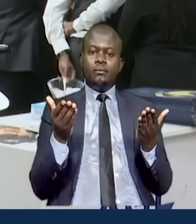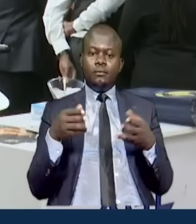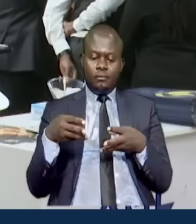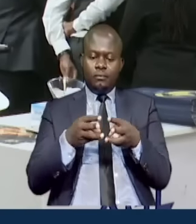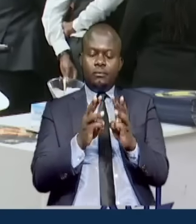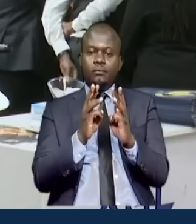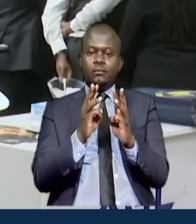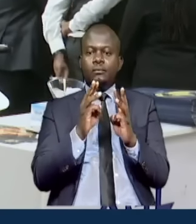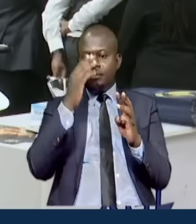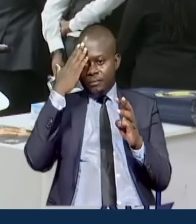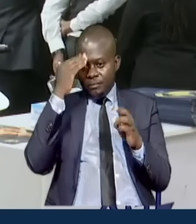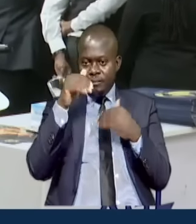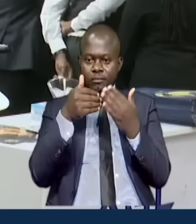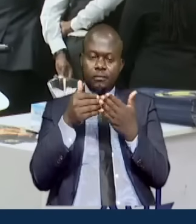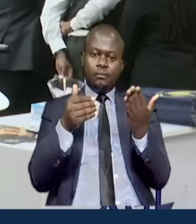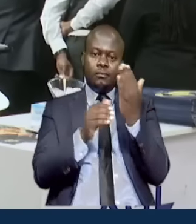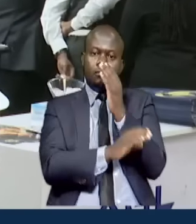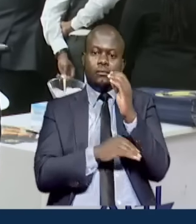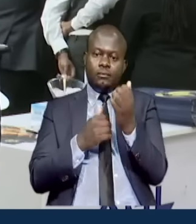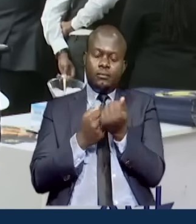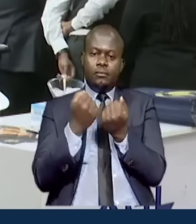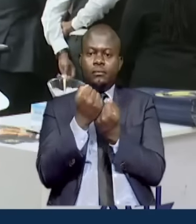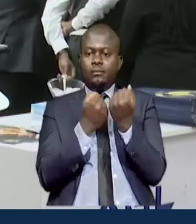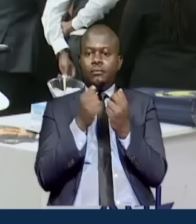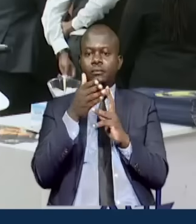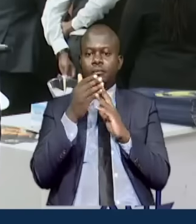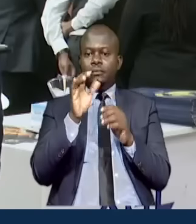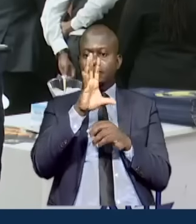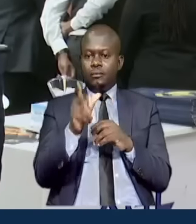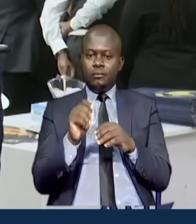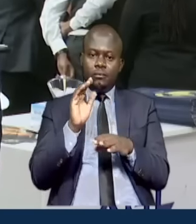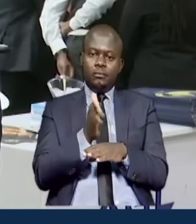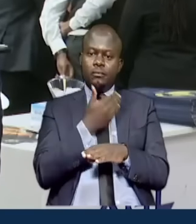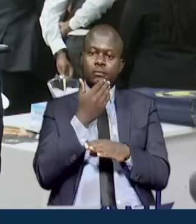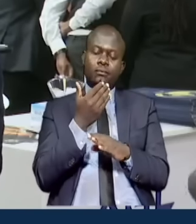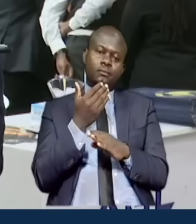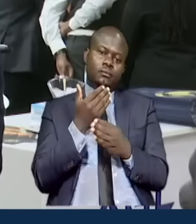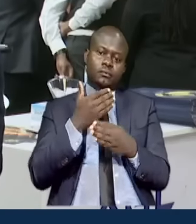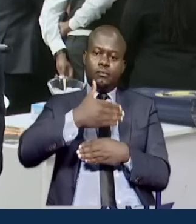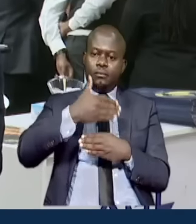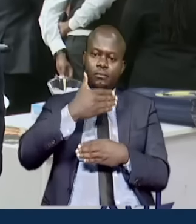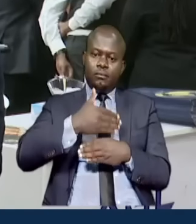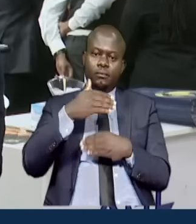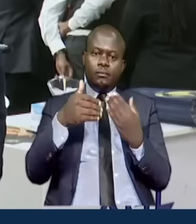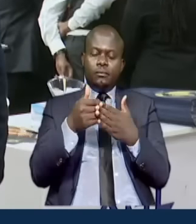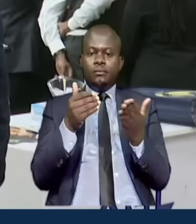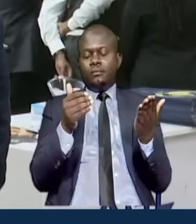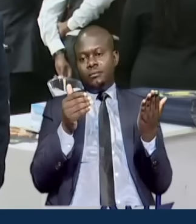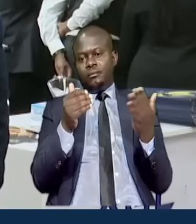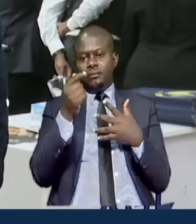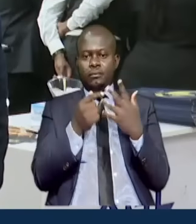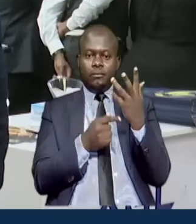uburyo bwo kugira ngo ibihugu bihahirane hagati ya Afurika, gukuraho amabariyeri ayita amabariyeri no tarifer,